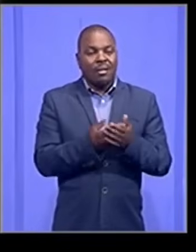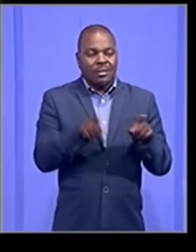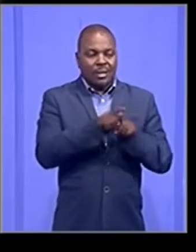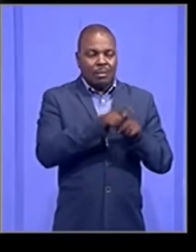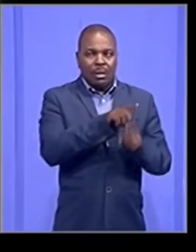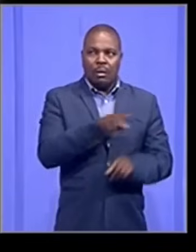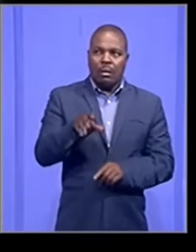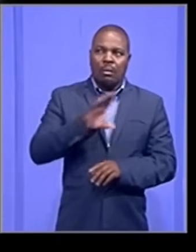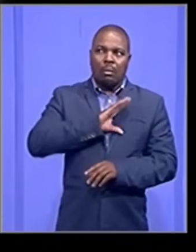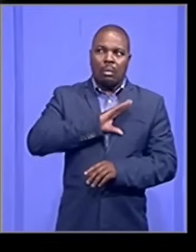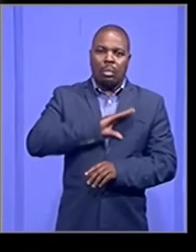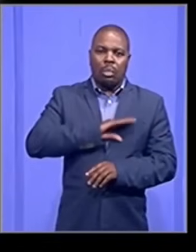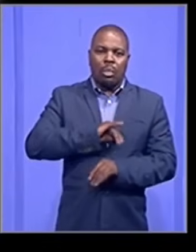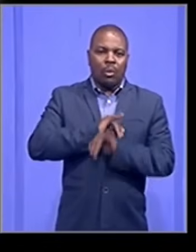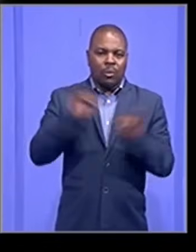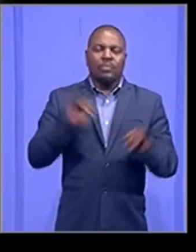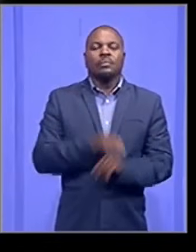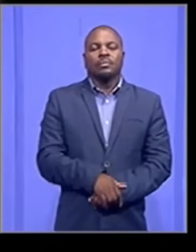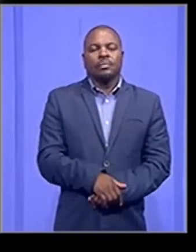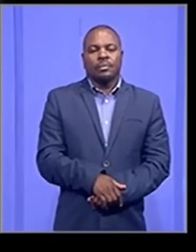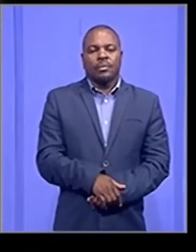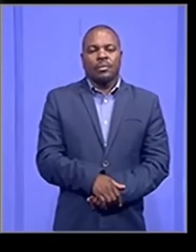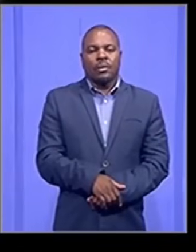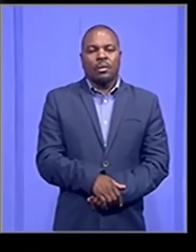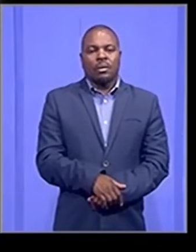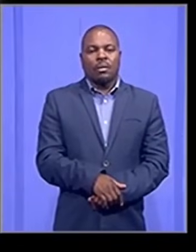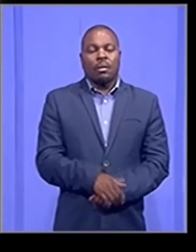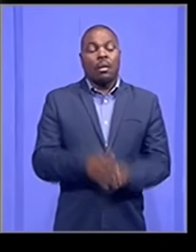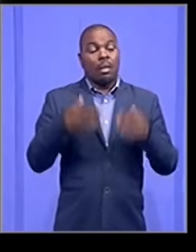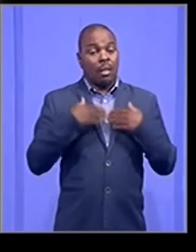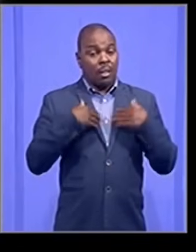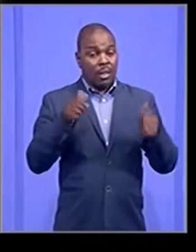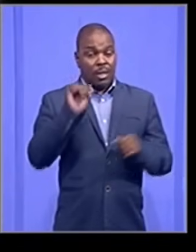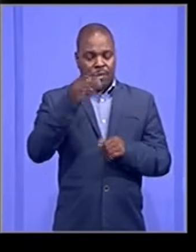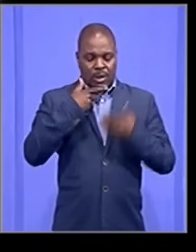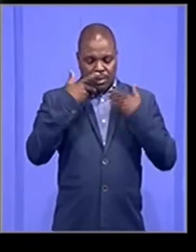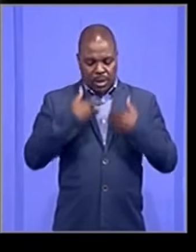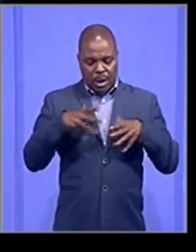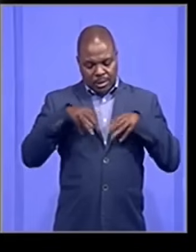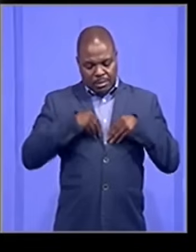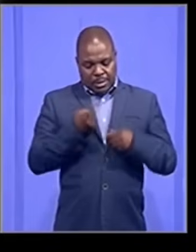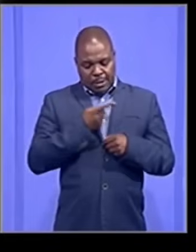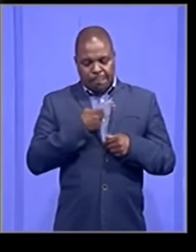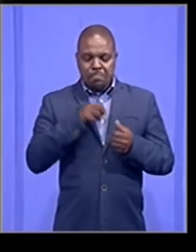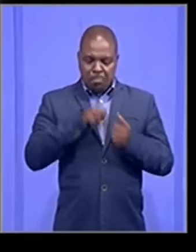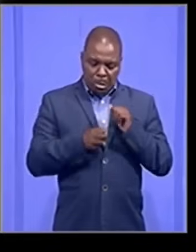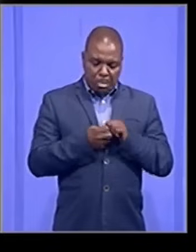bone se etegele. Seemo sa rona sa bophelo ga re ka amogela ka mokgwa o re phelago ka mathata, re